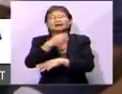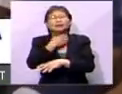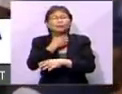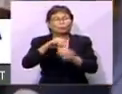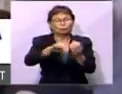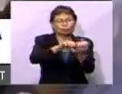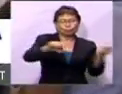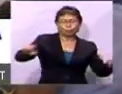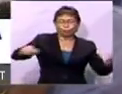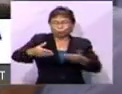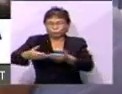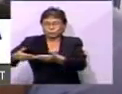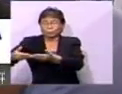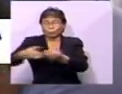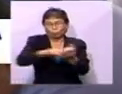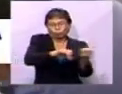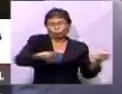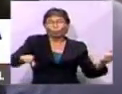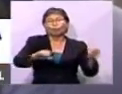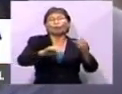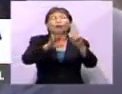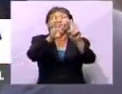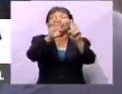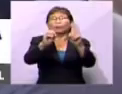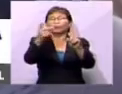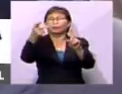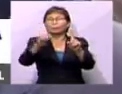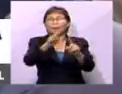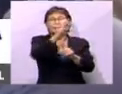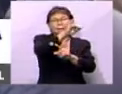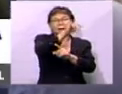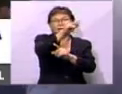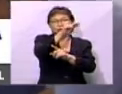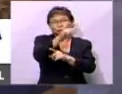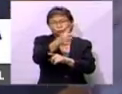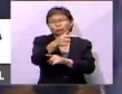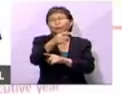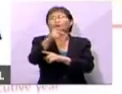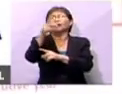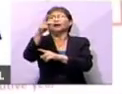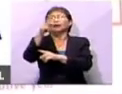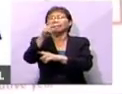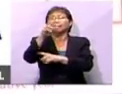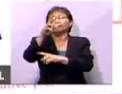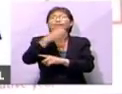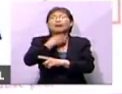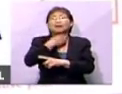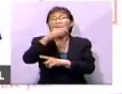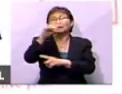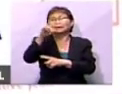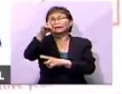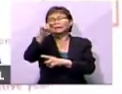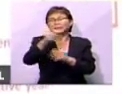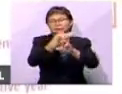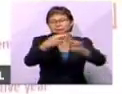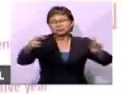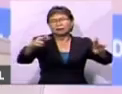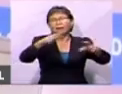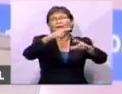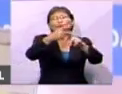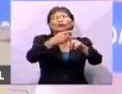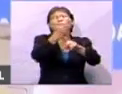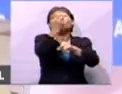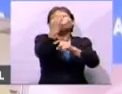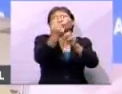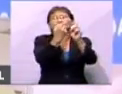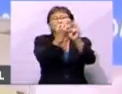panjang 140 km melibatkan Manjung, Perak Tengah dan Kinta itu dijangka siap pada suku keempat tahun